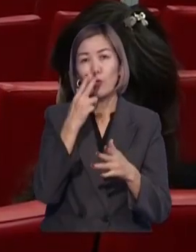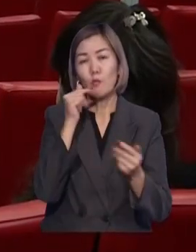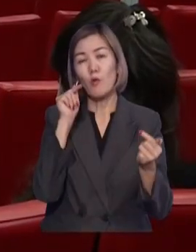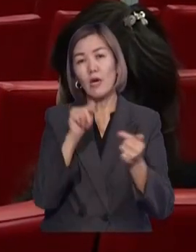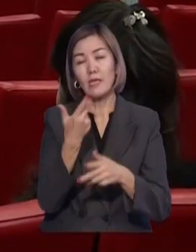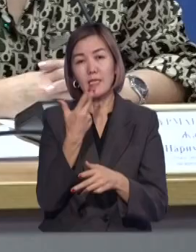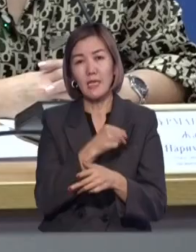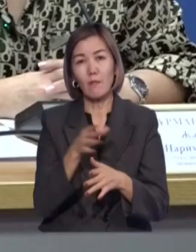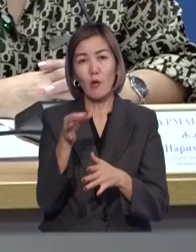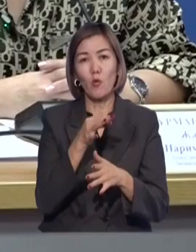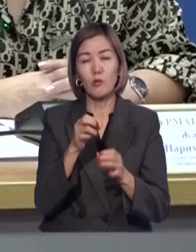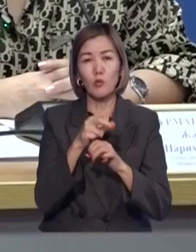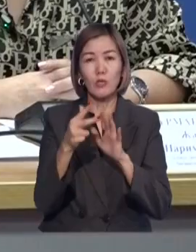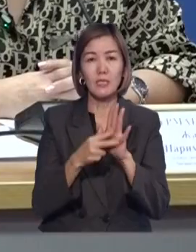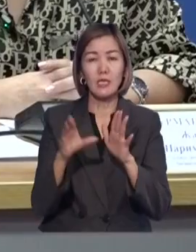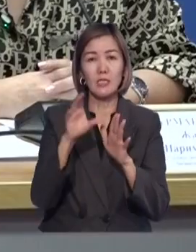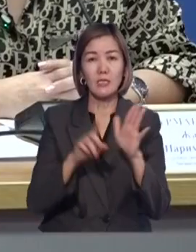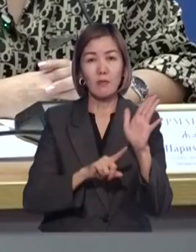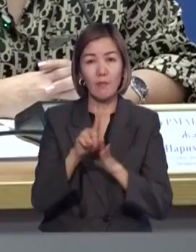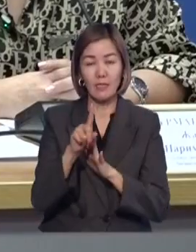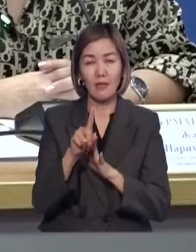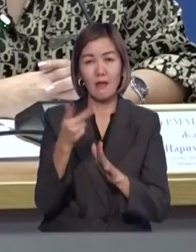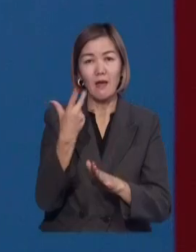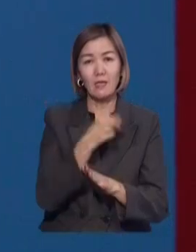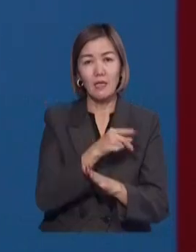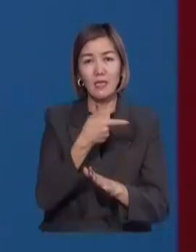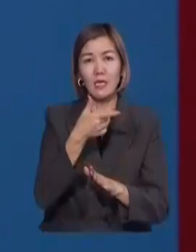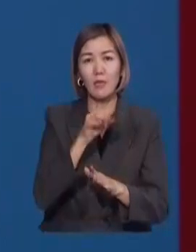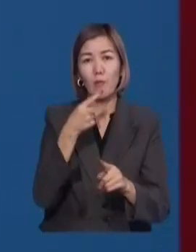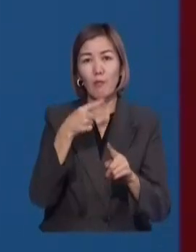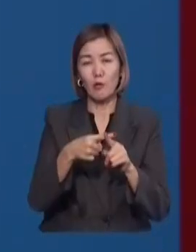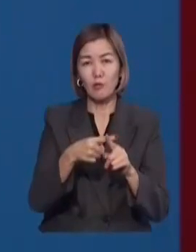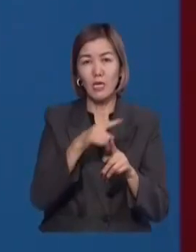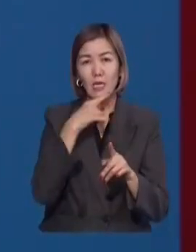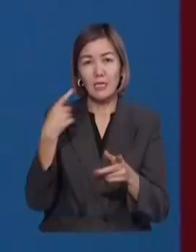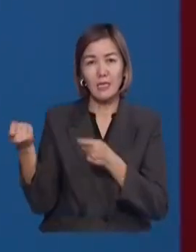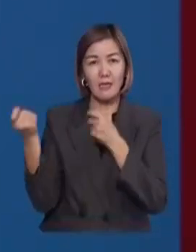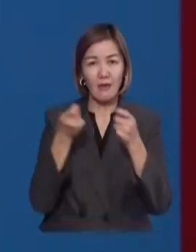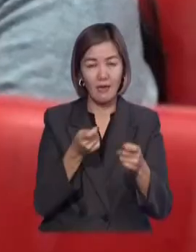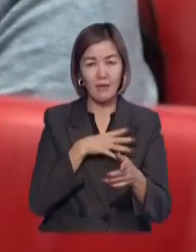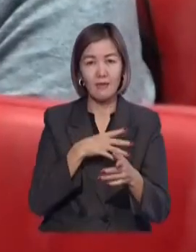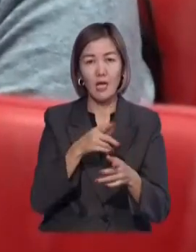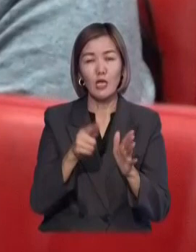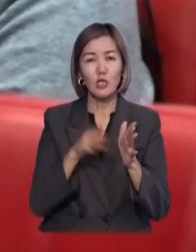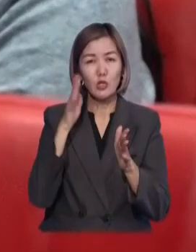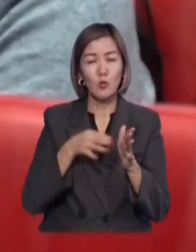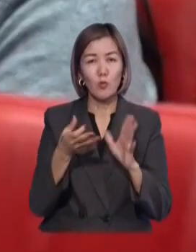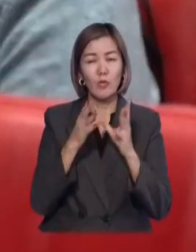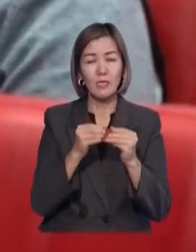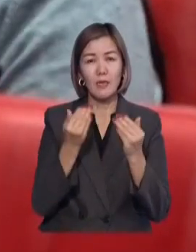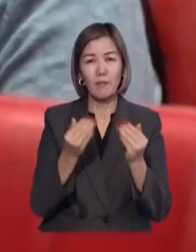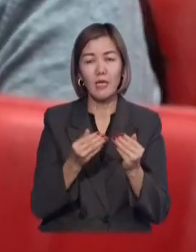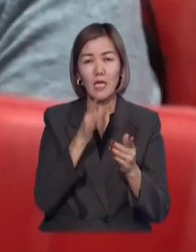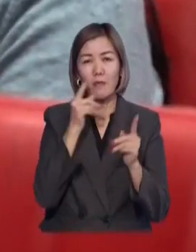екпе салу облыста 18 қыркүйектен басталды. Салынатын Гриппол плюс вакцинасы Ресейде өндірілген. Жетісу облысына биылғы